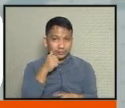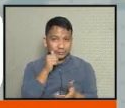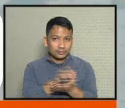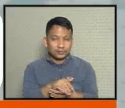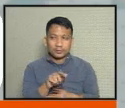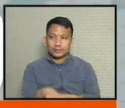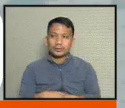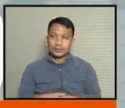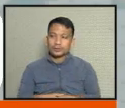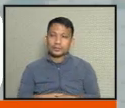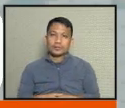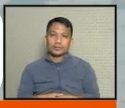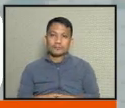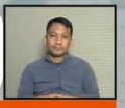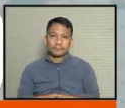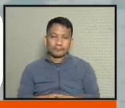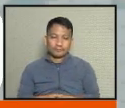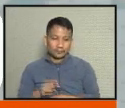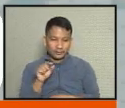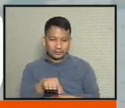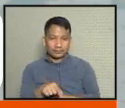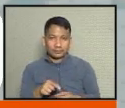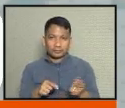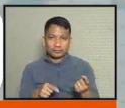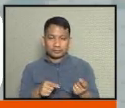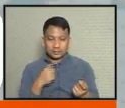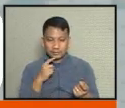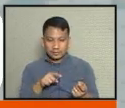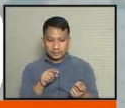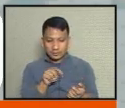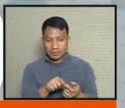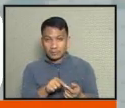palay, hindi matutuka ng manok kung ayaw ng manok tukain.